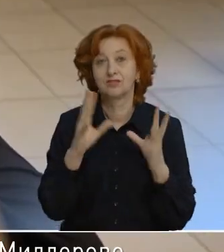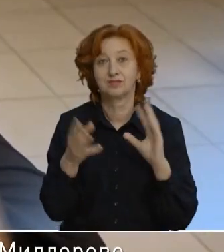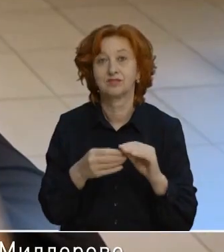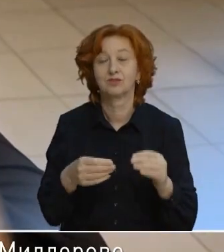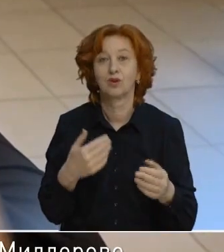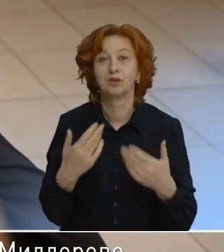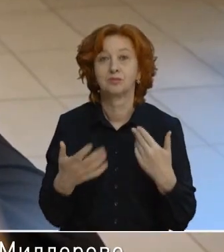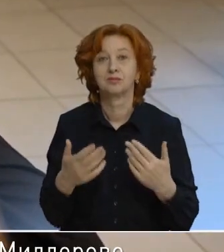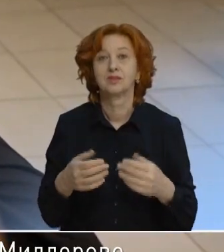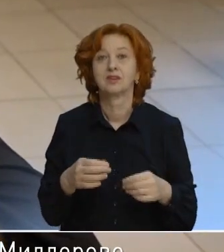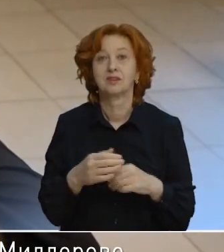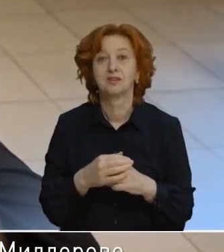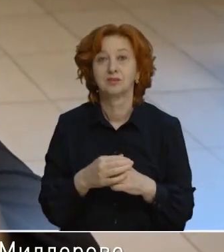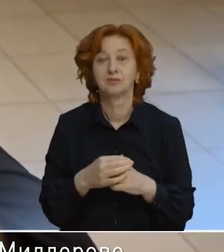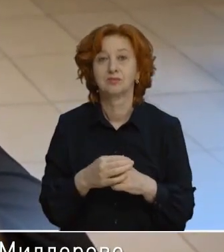кровь.